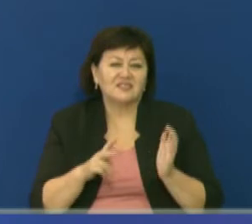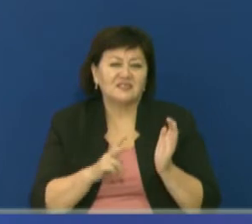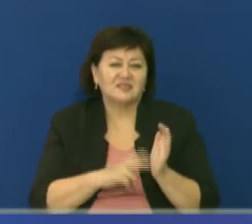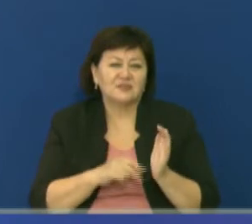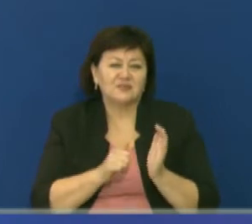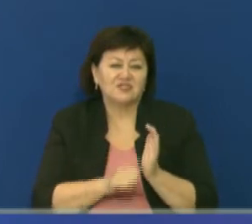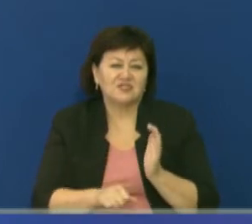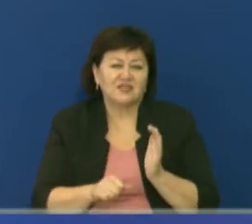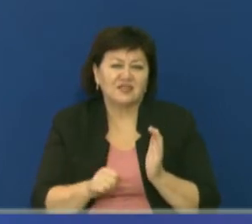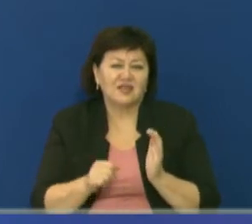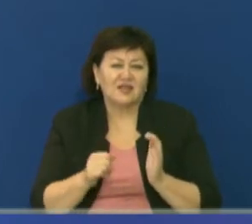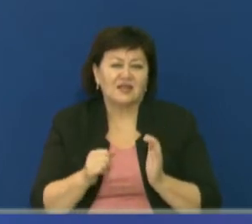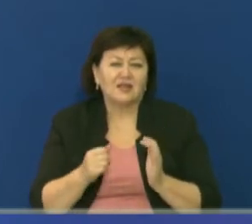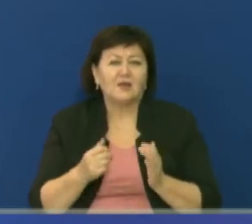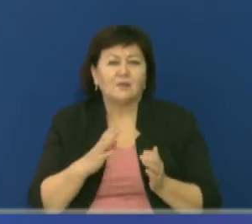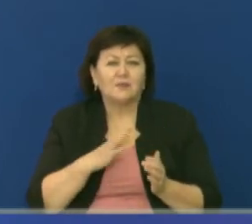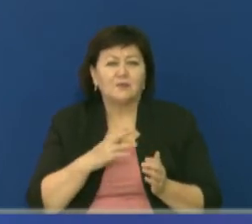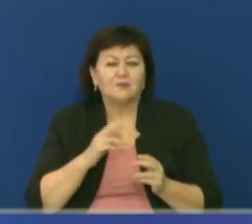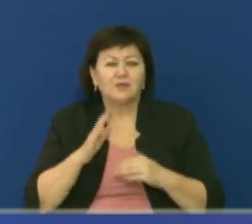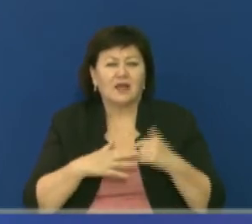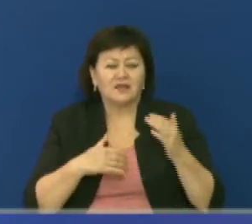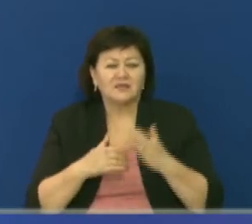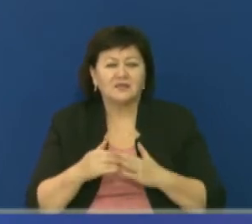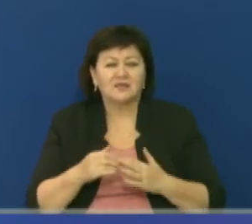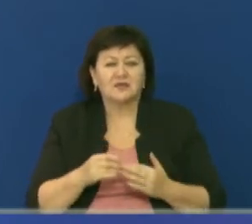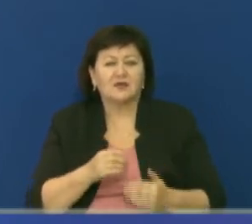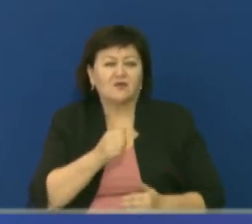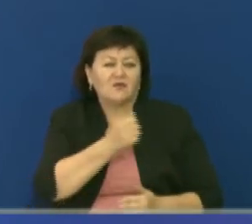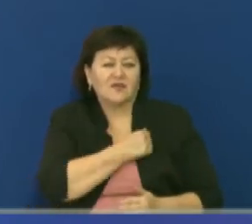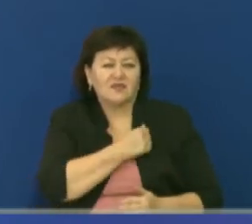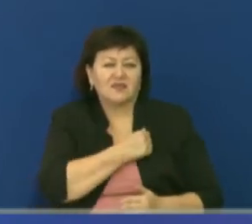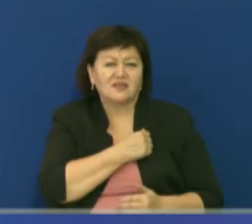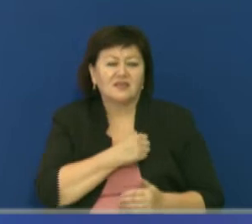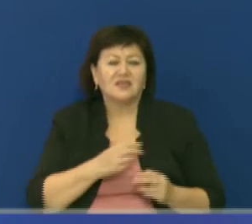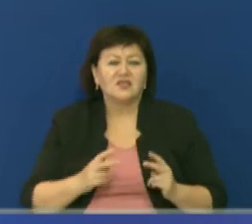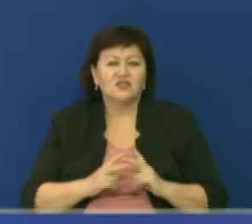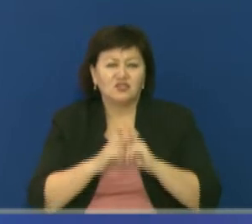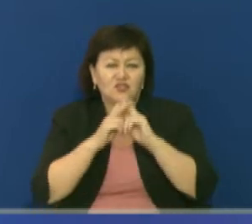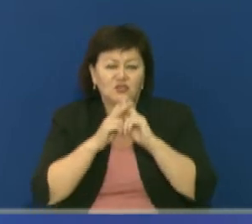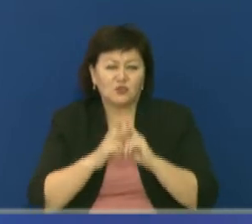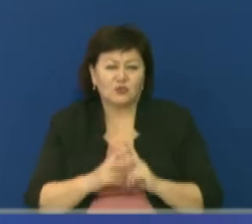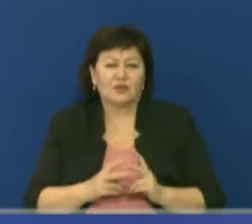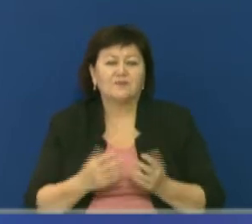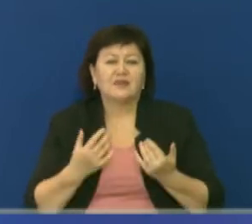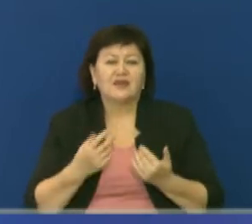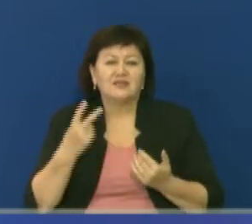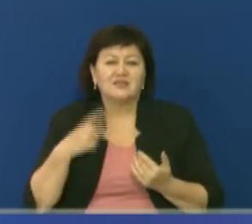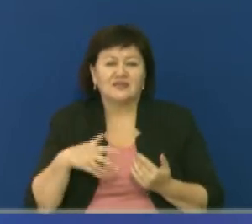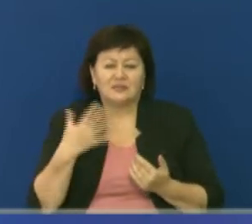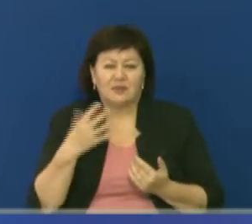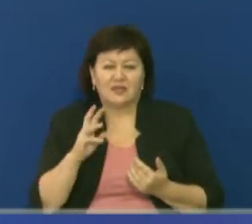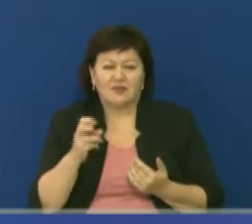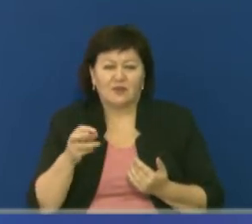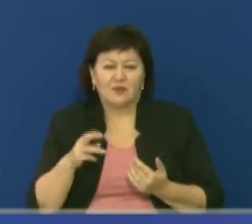31-767-Б Семейского гарнизона прошли стажировку курсанты военно-инженерного института радиоэлектроники и связи. С 25 мая